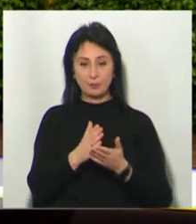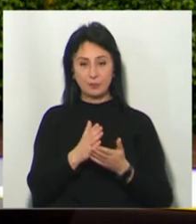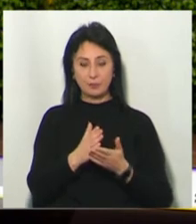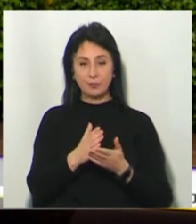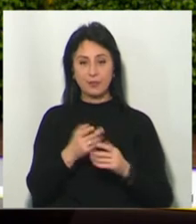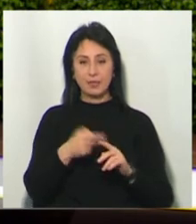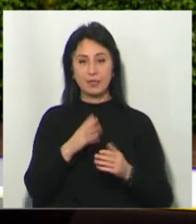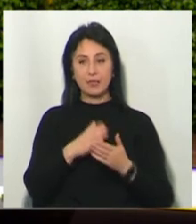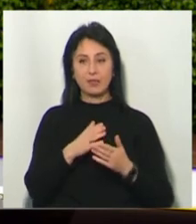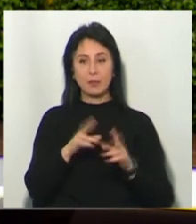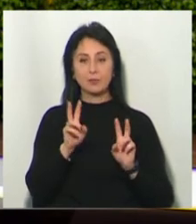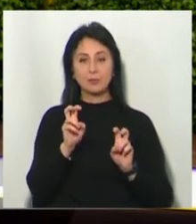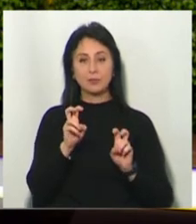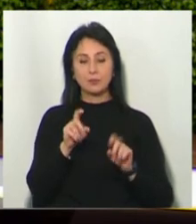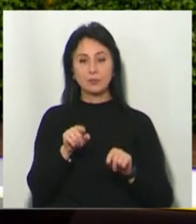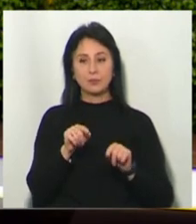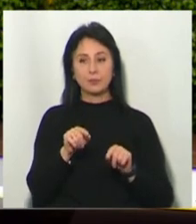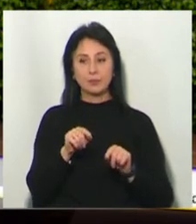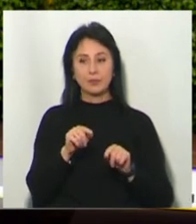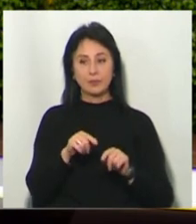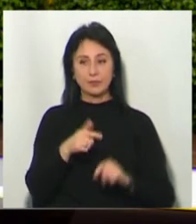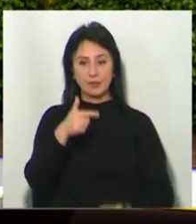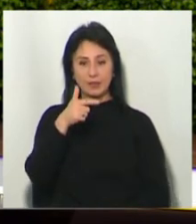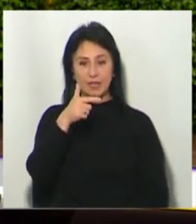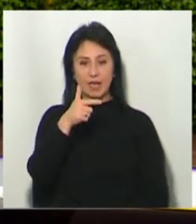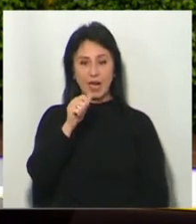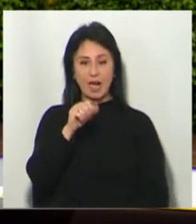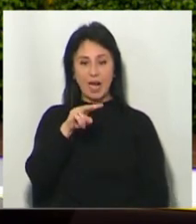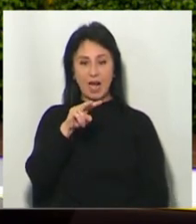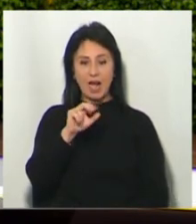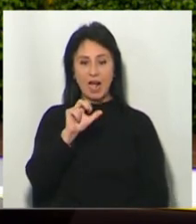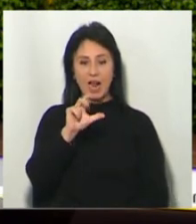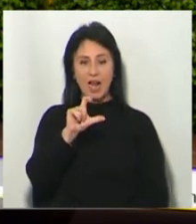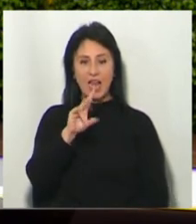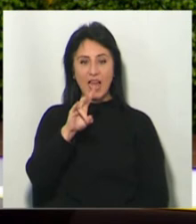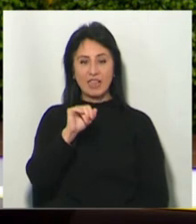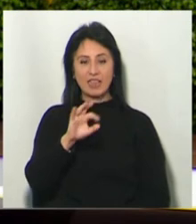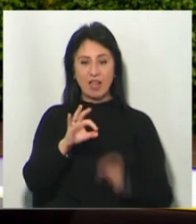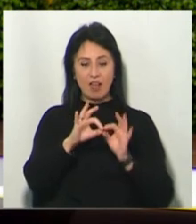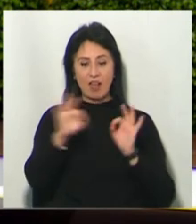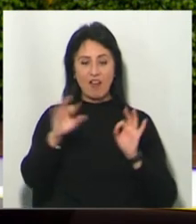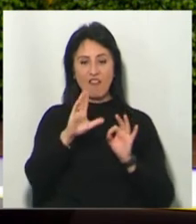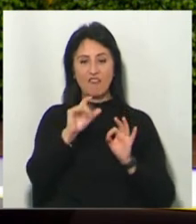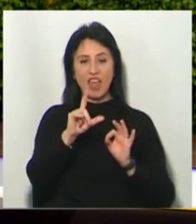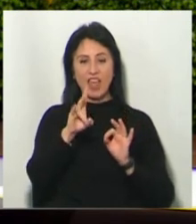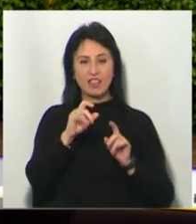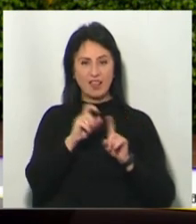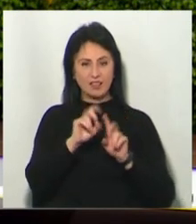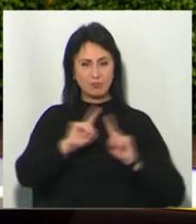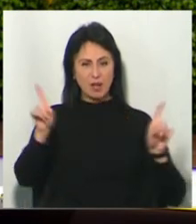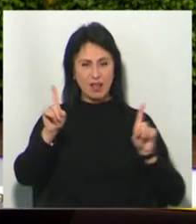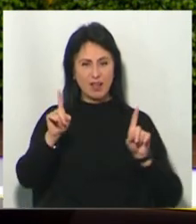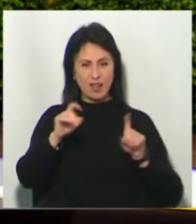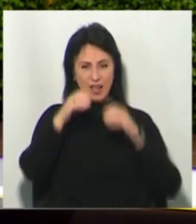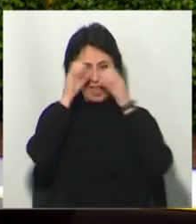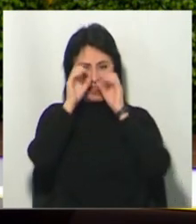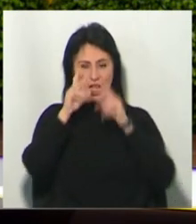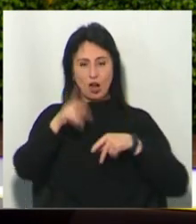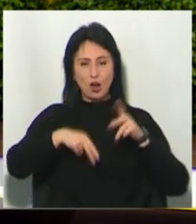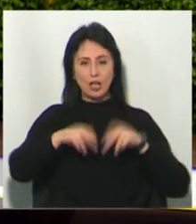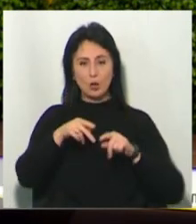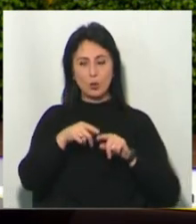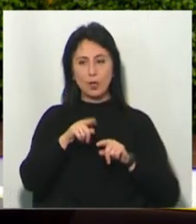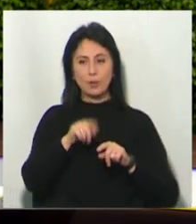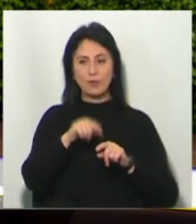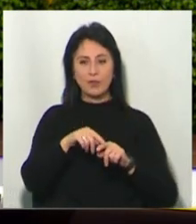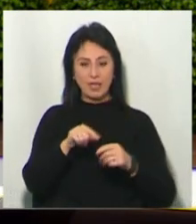დაკავშირებით, ეს არის ეგრეთ წოდებული გალენის ვენის ანევრიზმული მალფორმაცია, საკმაოდ უცნაური ტერმინია ნეიროქირურგიული თვალსაზრისით, იმიტომ რომ ეს